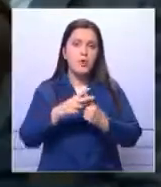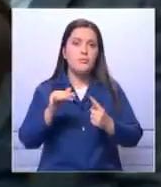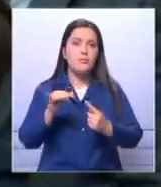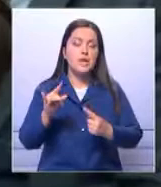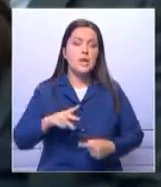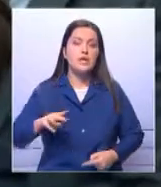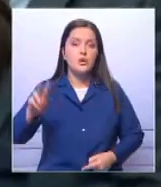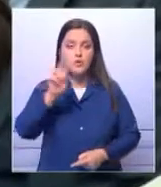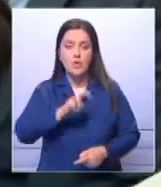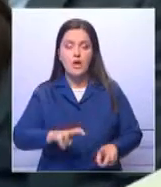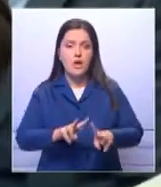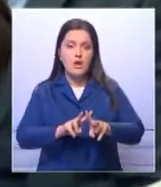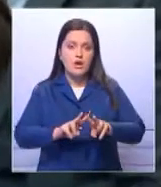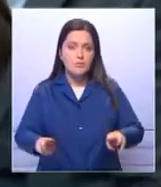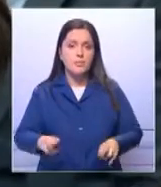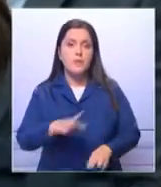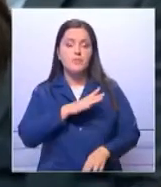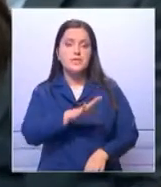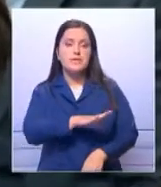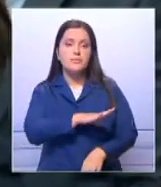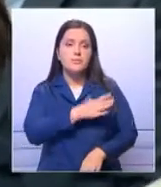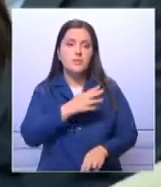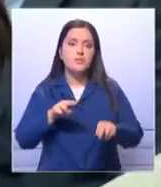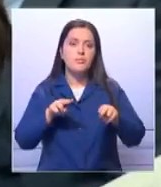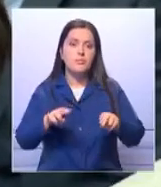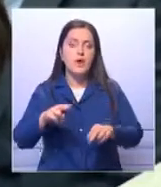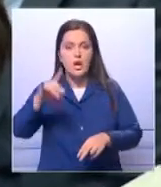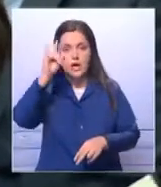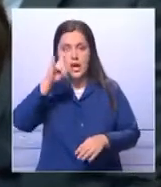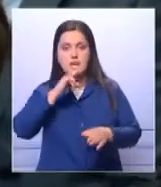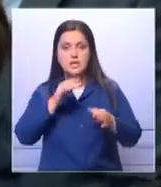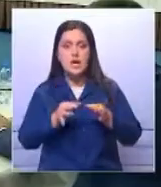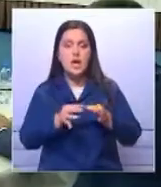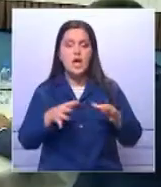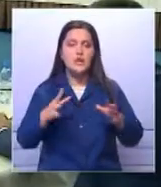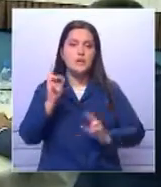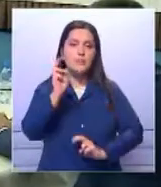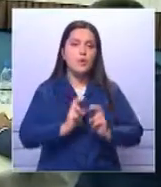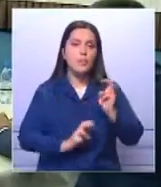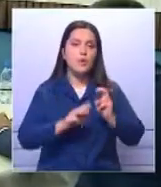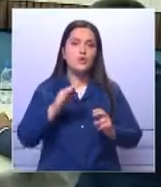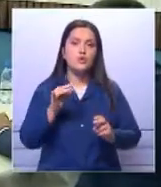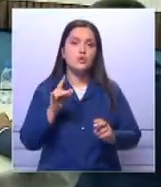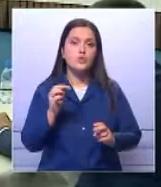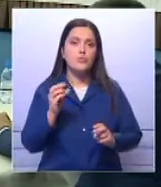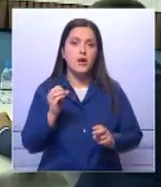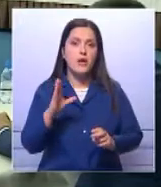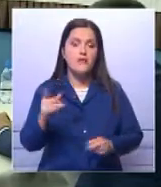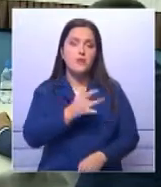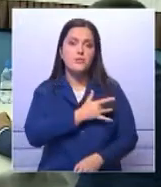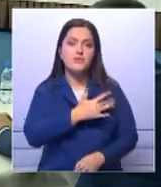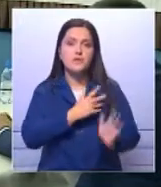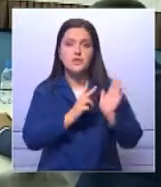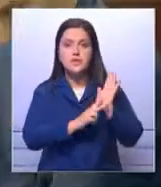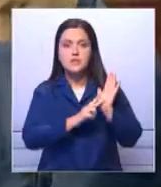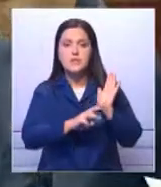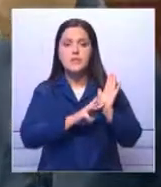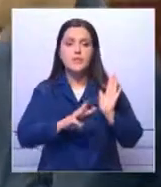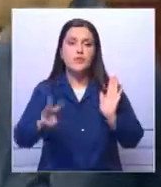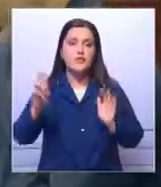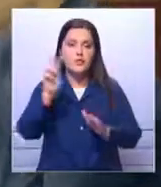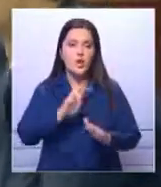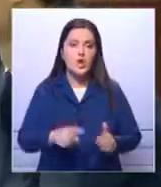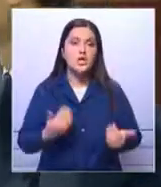в офшоры полмиллиарда долларов. Аналогичная ситуация была и с бывшим вице-президентом Казатомпрома Рустемом Турсунбаевым, присвоившим